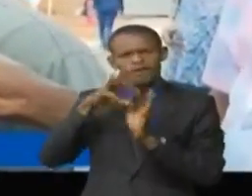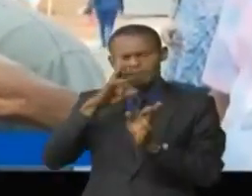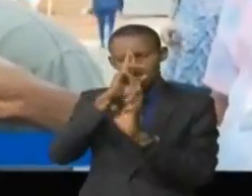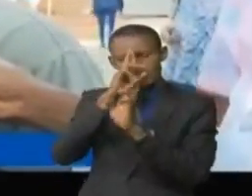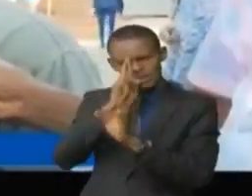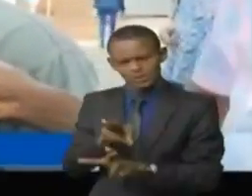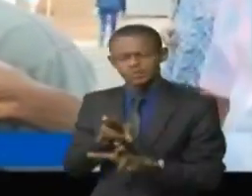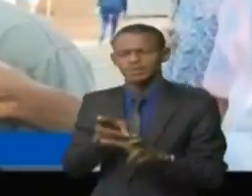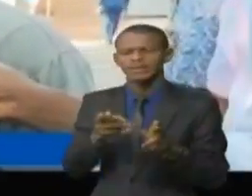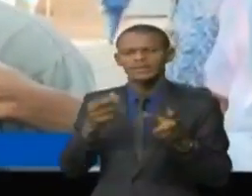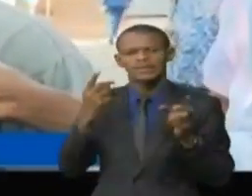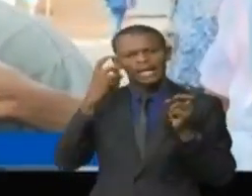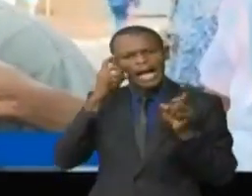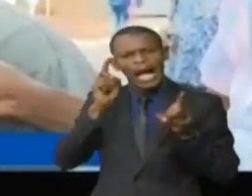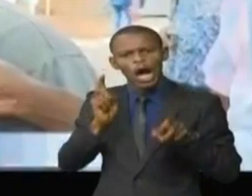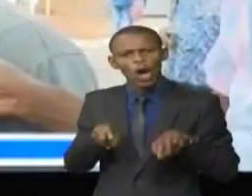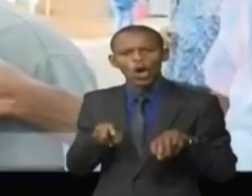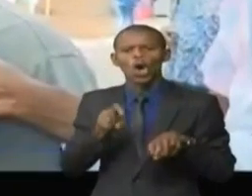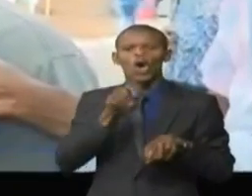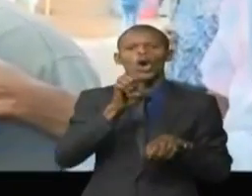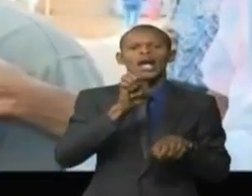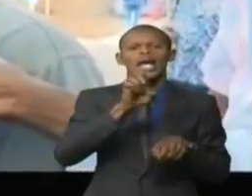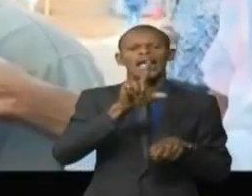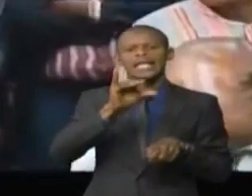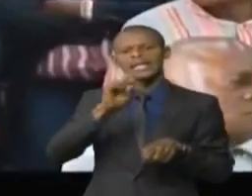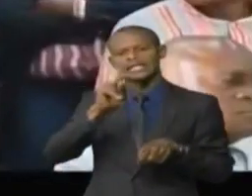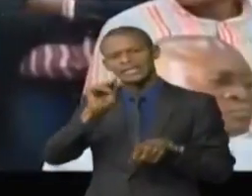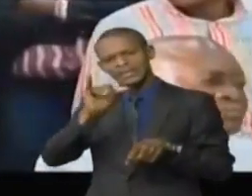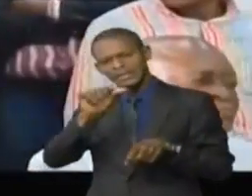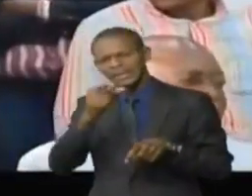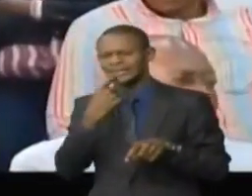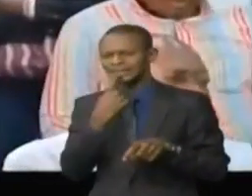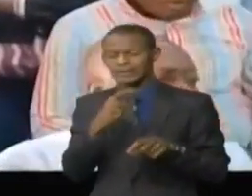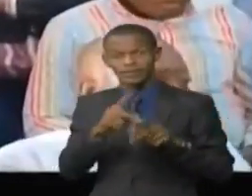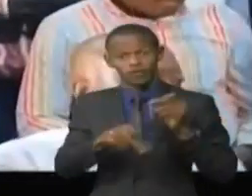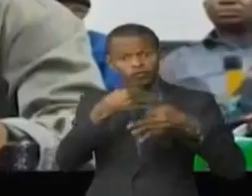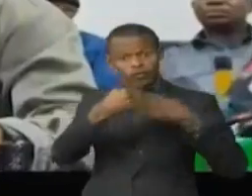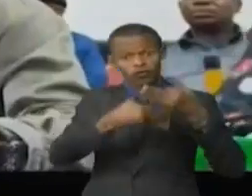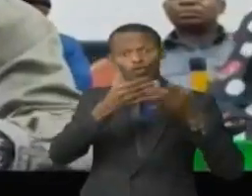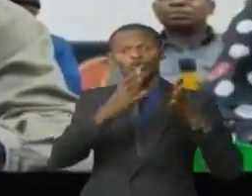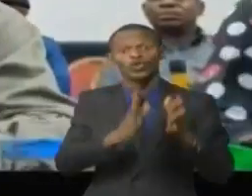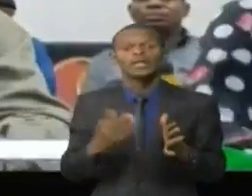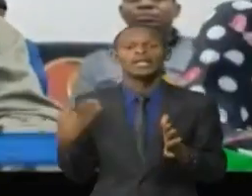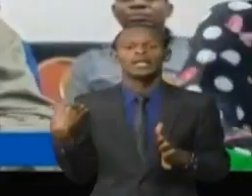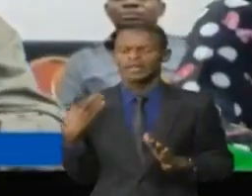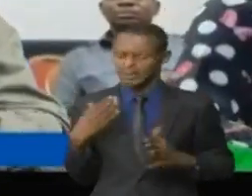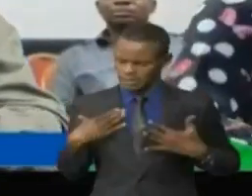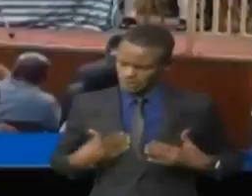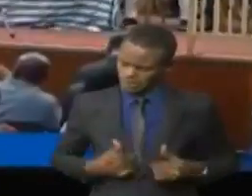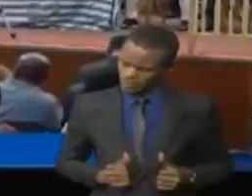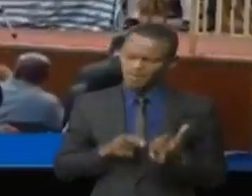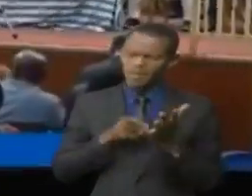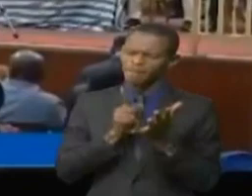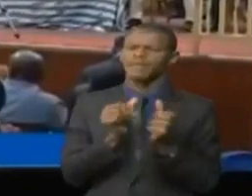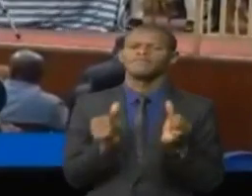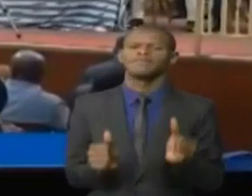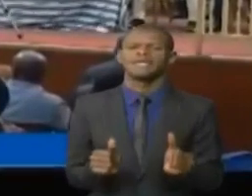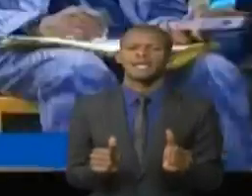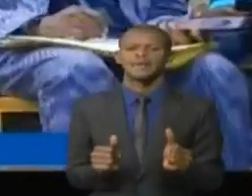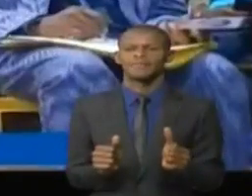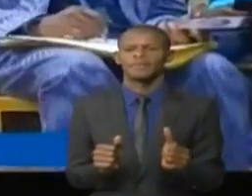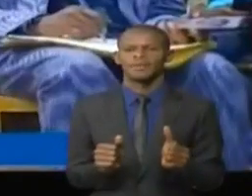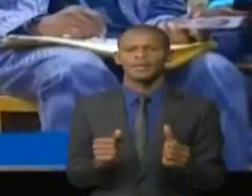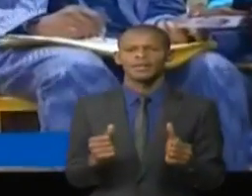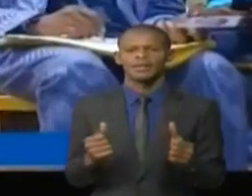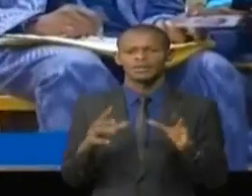qui concerne la santé des agents et fonctionnaires de l'État. Le président de l'INAP, Fidel Kiangui, appelle les agents et fonctionnaires de